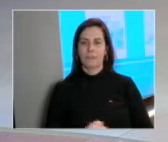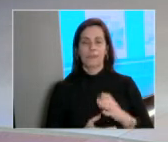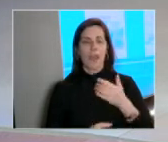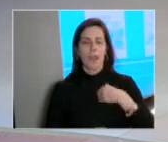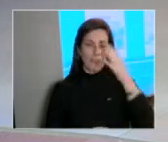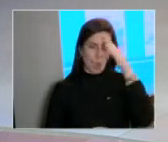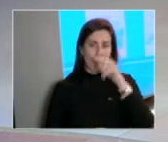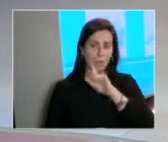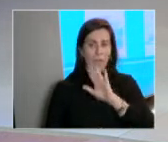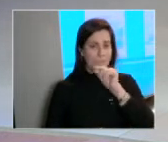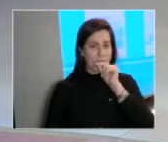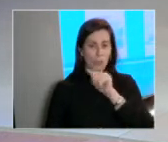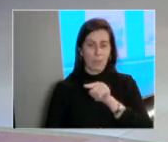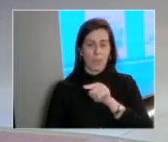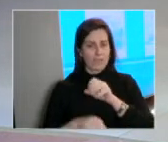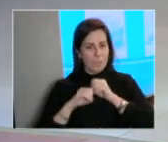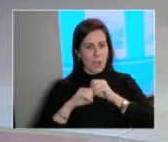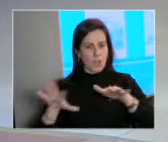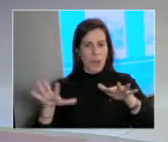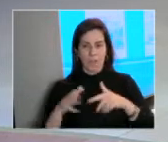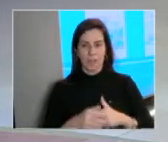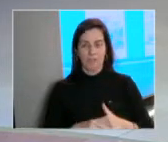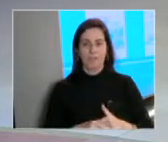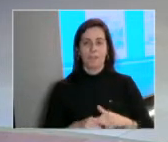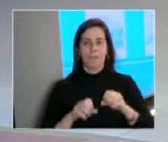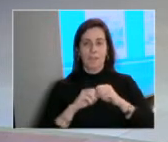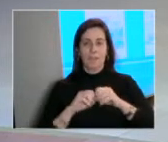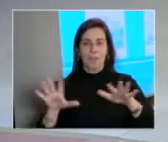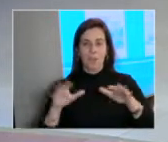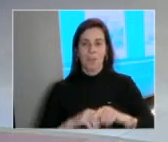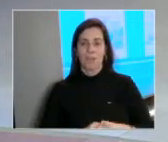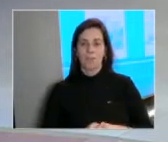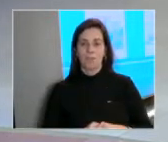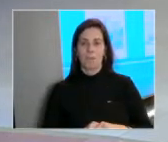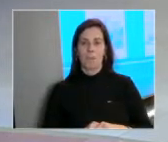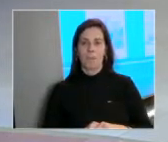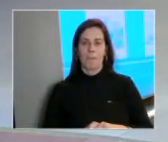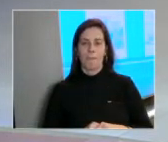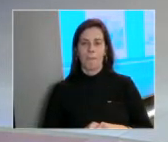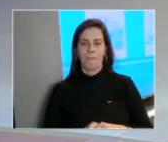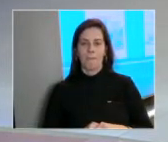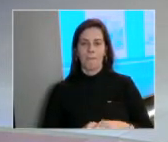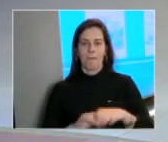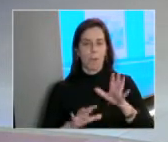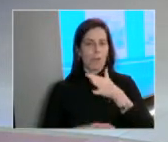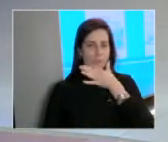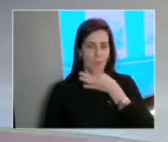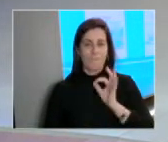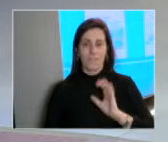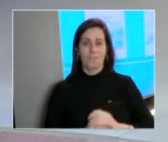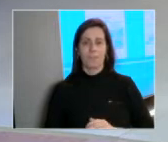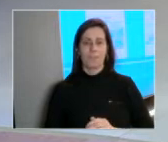אישית לא מכיר אותה, אבל הציוד שלה התפשט באופן ויראלי, ככה מאוד יפה ברשת